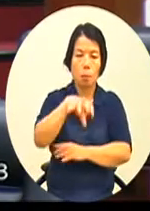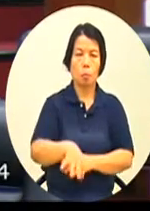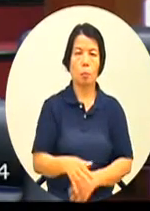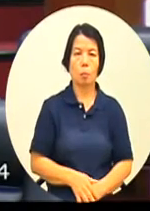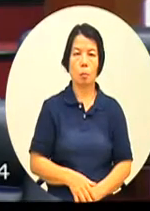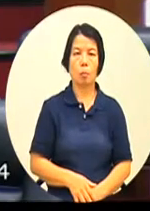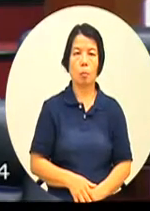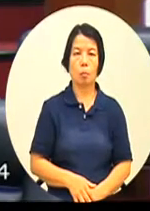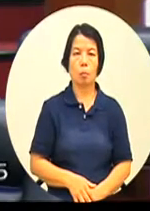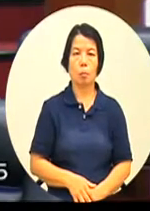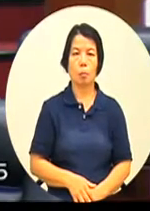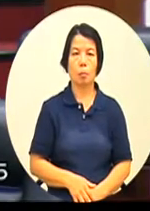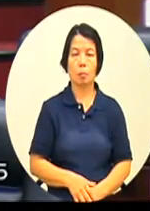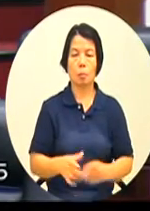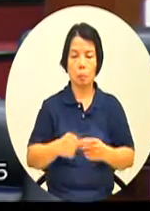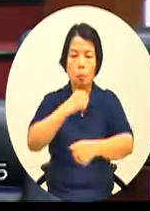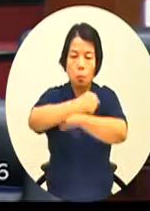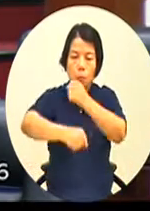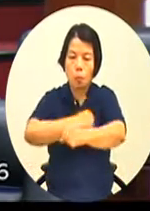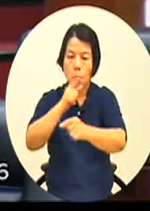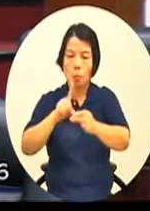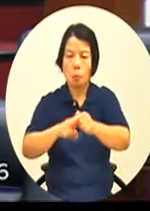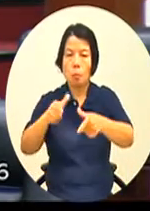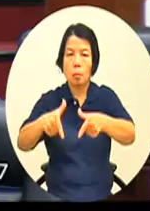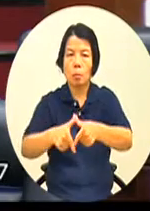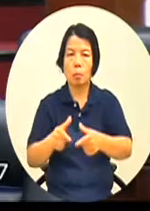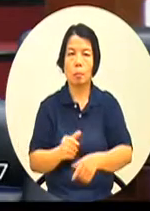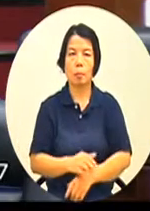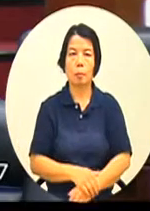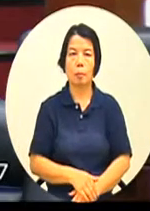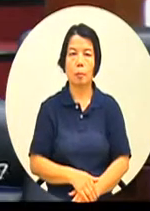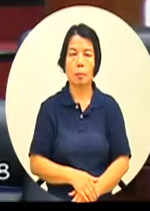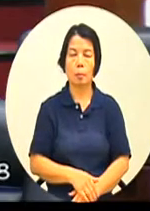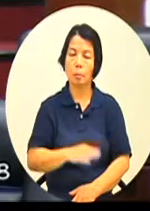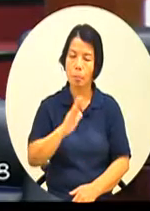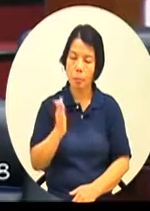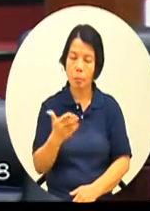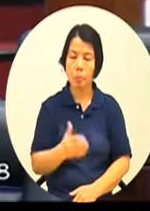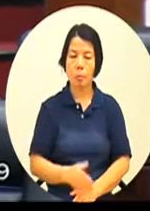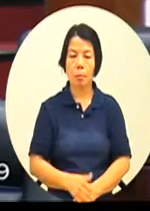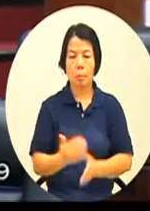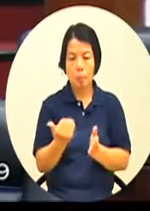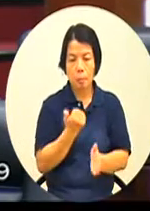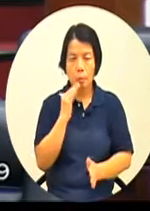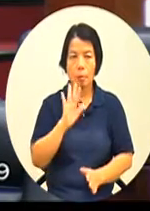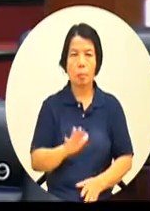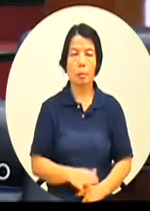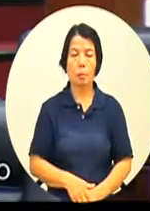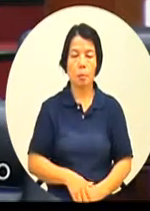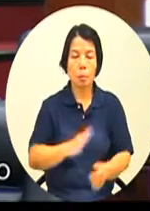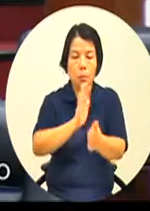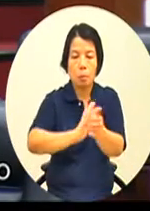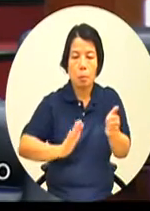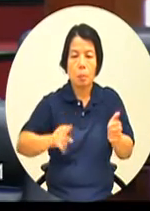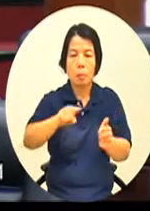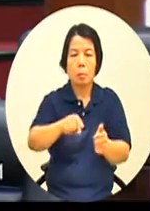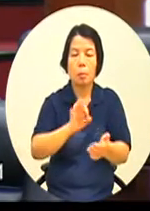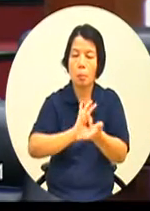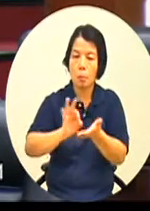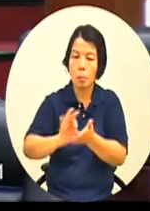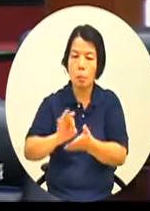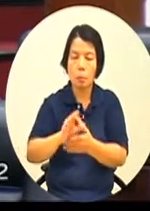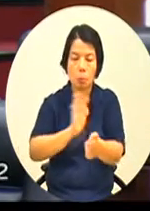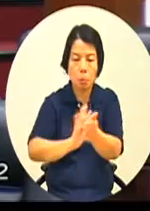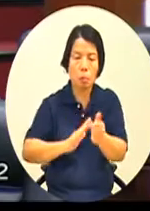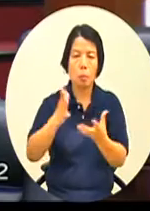是活动中心，但是有前提嘛，当然有前提，第一不影响它既有的使用，也就是说